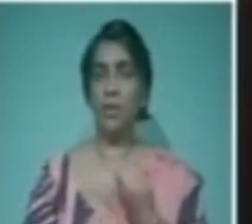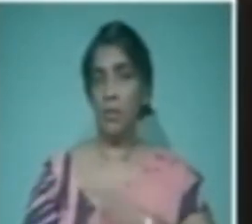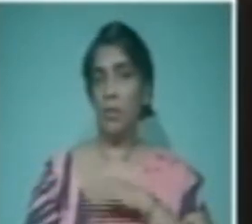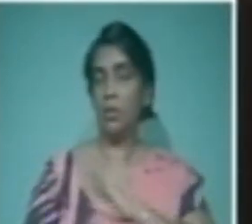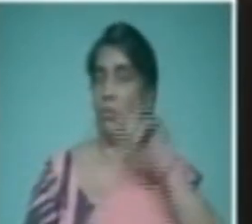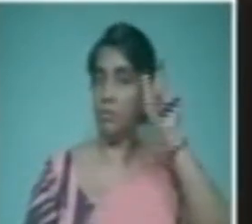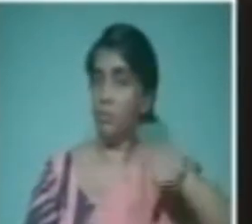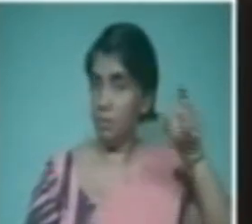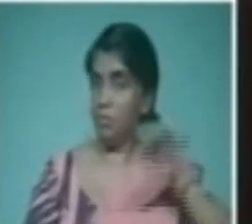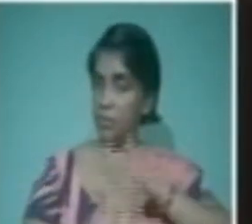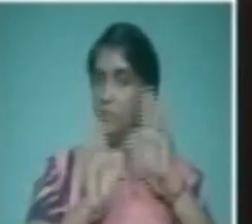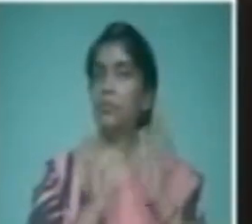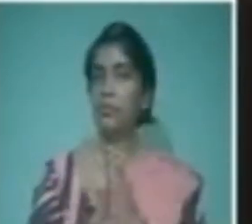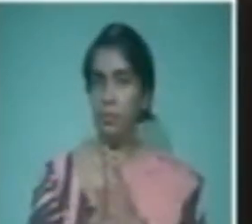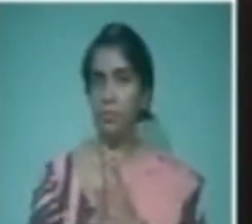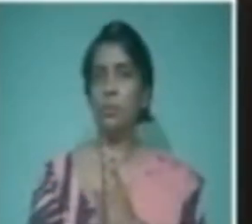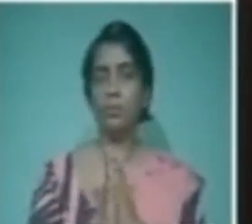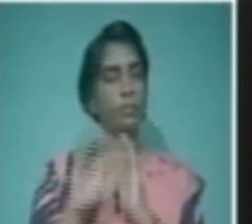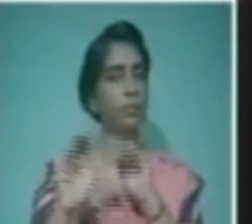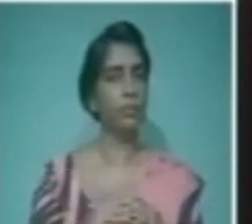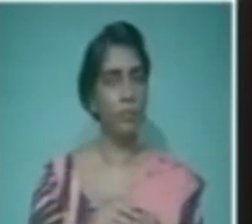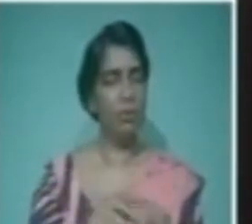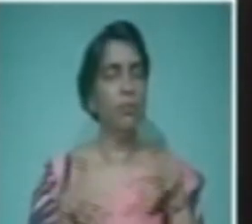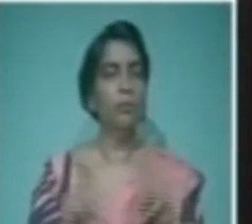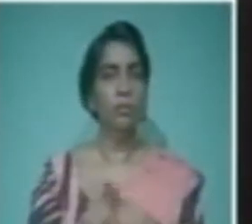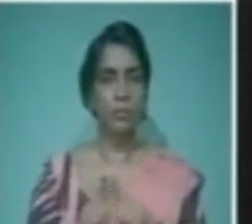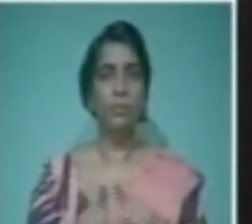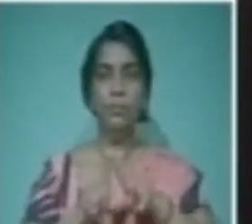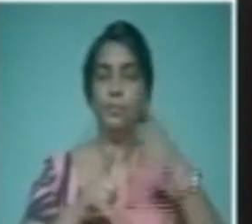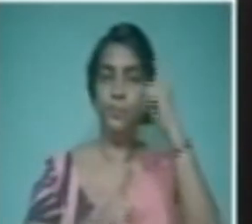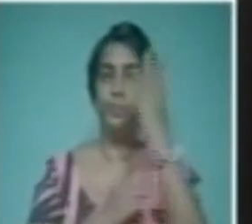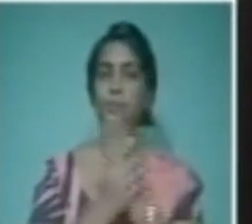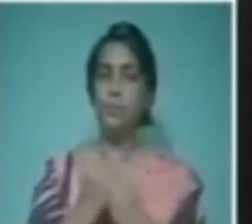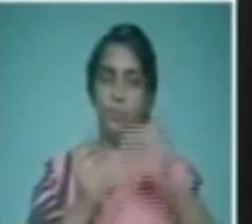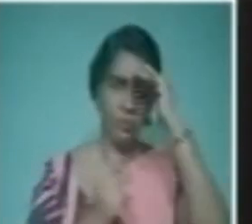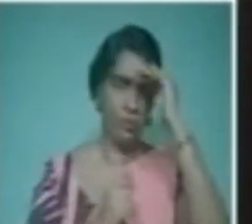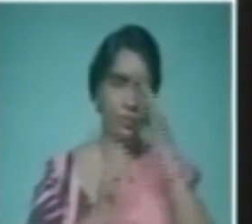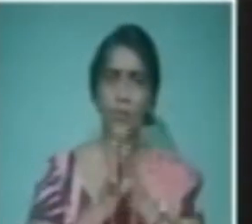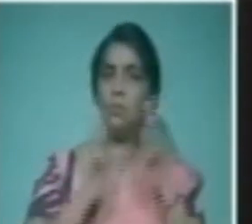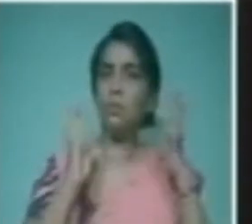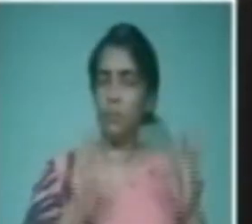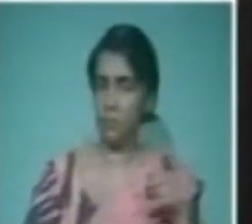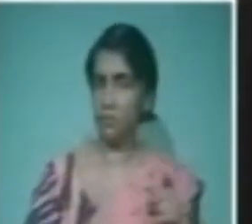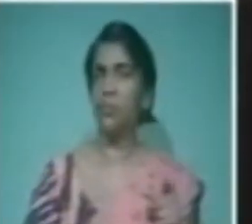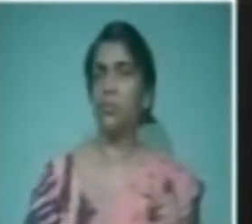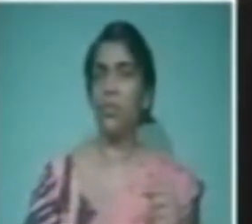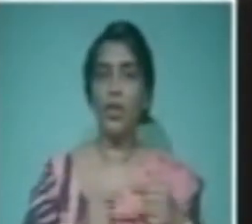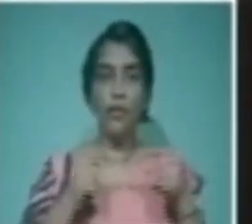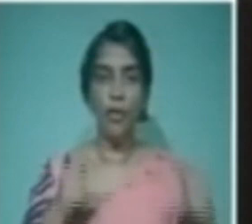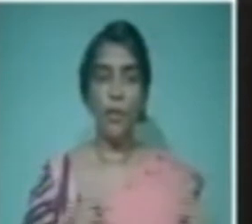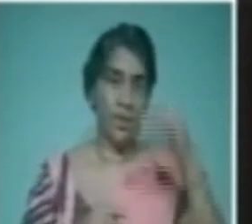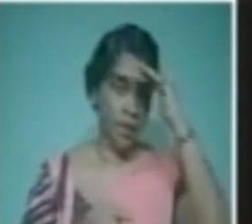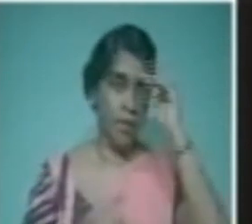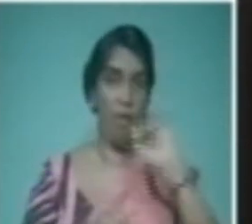mahasanggarat ne niyojanat ya kud. Eva gimu anekut agamika naikin karena aku kud. Vipakshana ayat karya